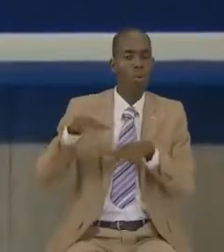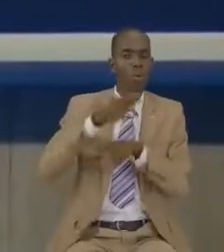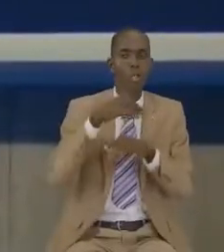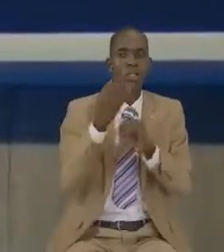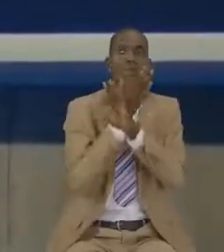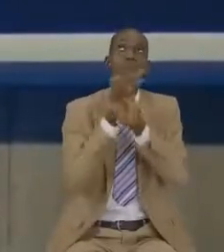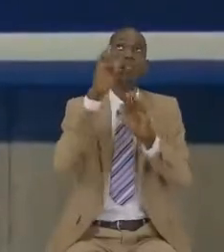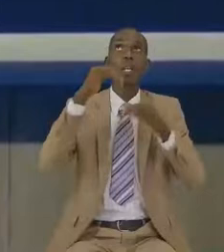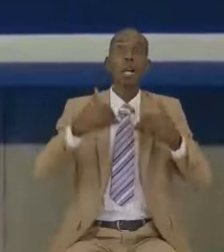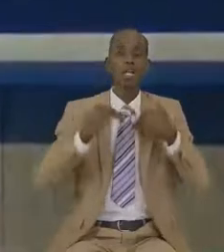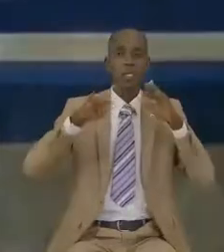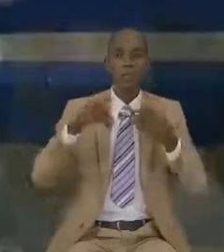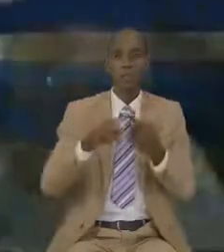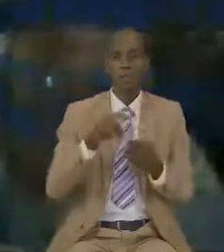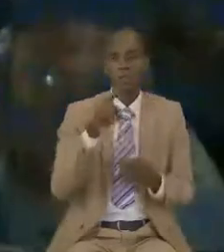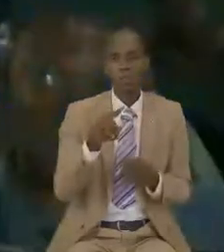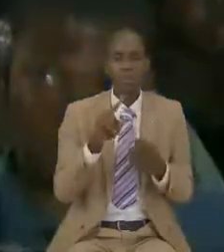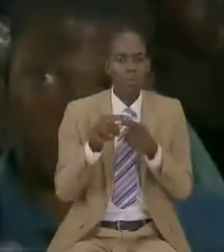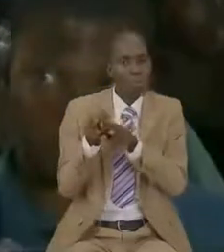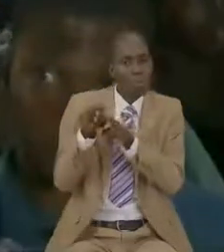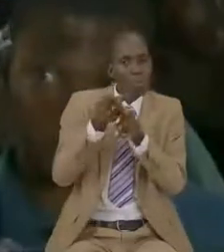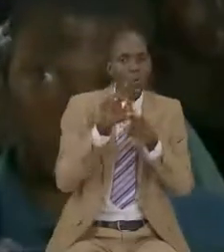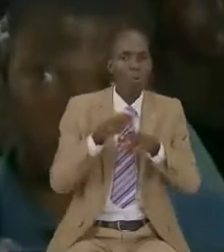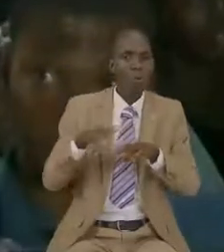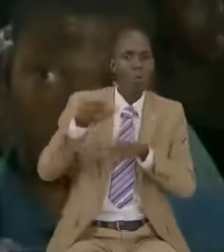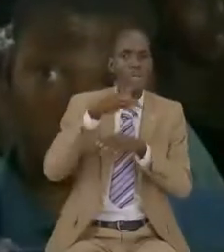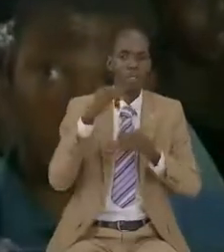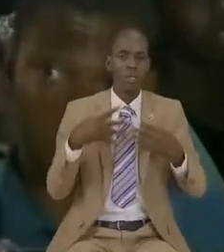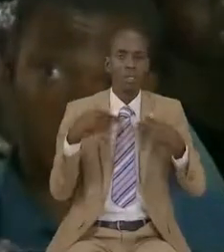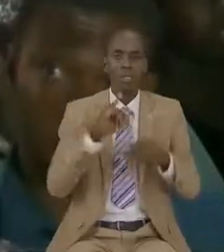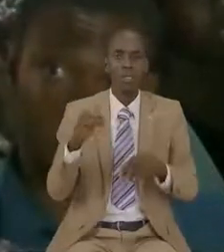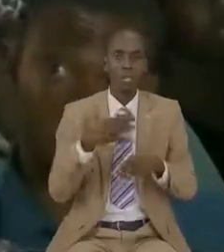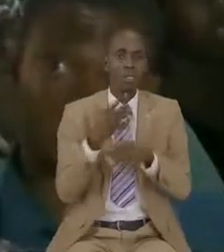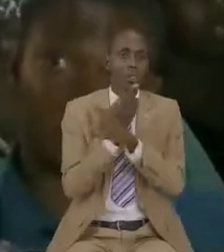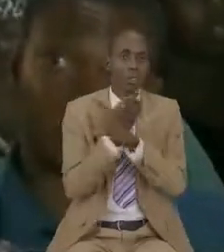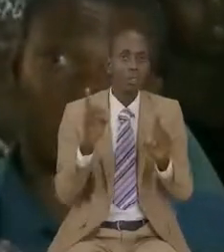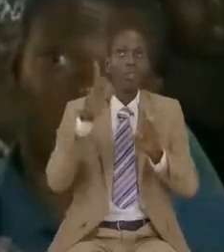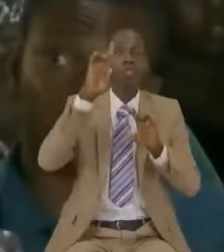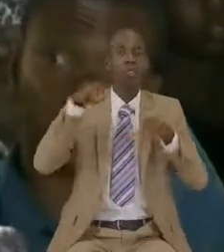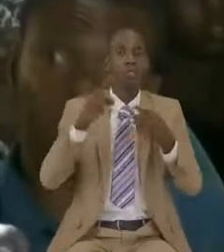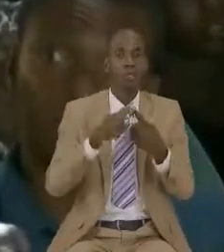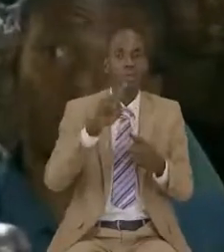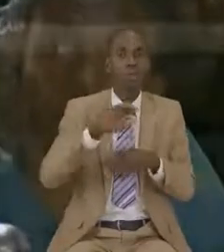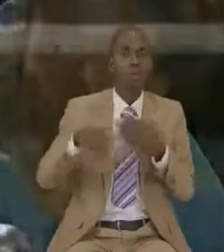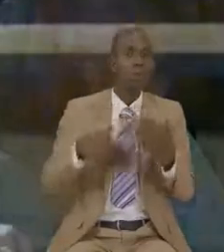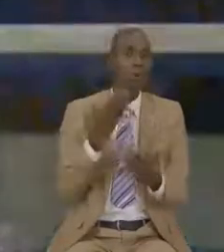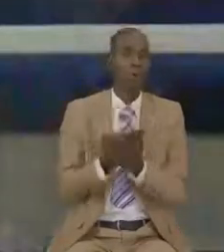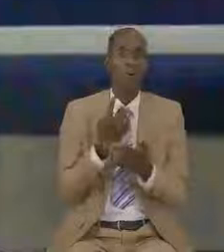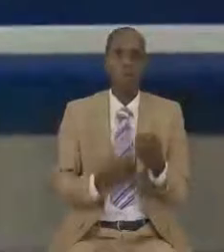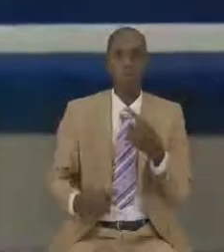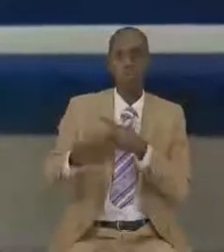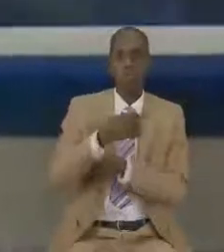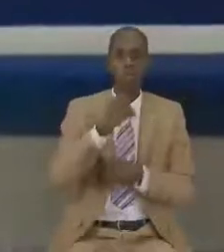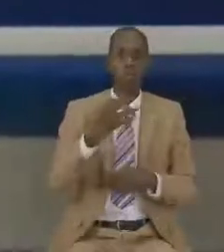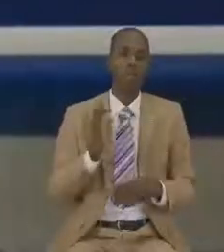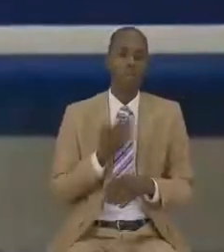donnée, pour veiller sur la guérison et la délivrance qu'il t'a donnée. Tous les jours de notre Sauveur,